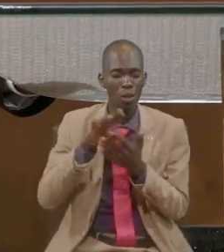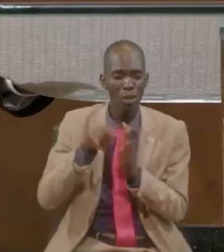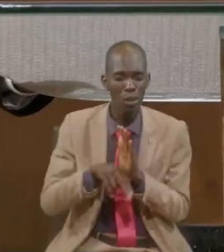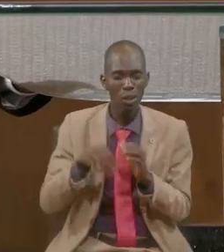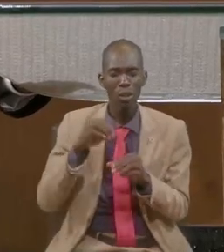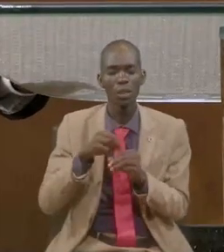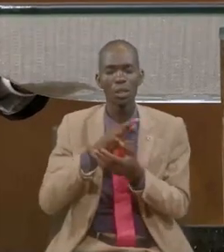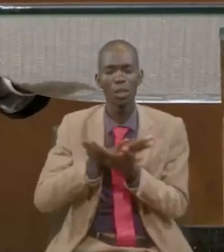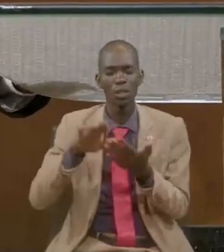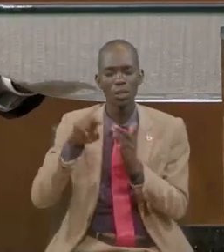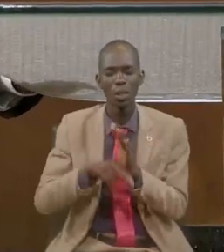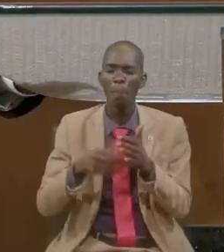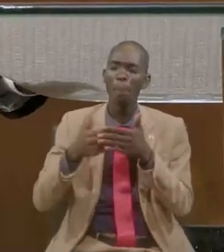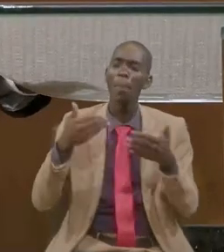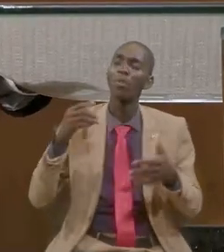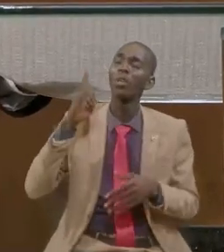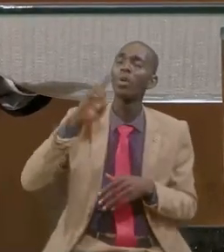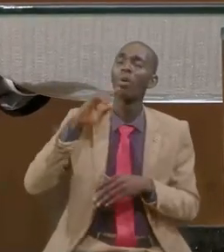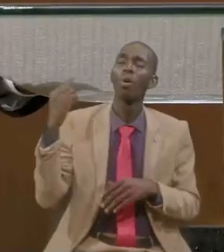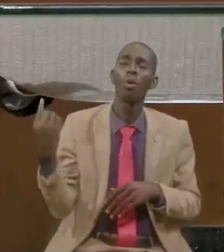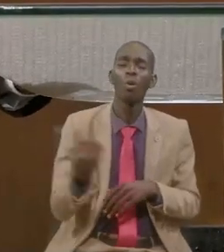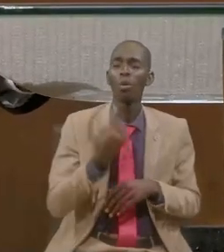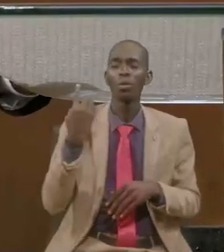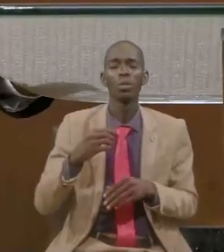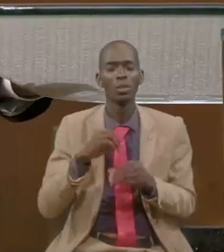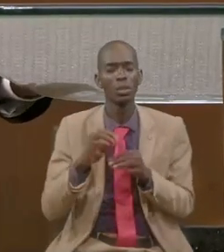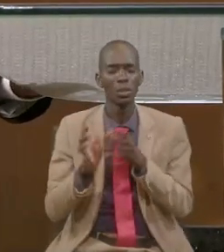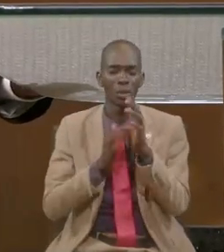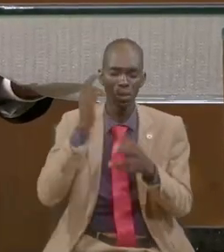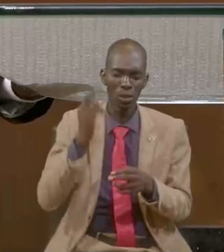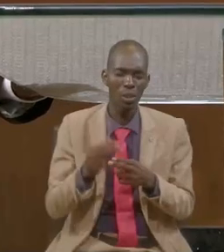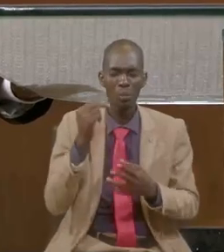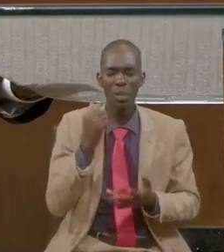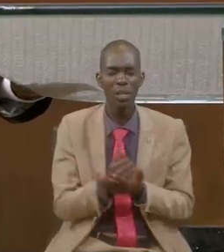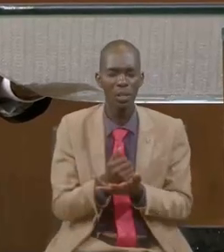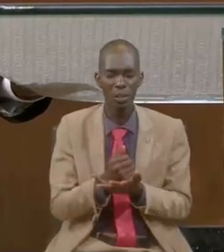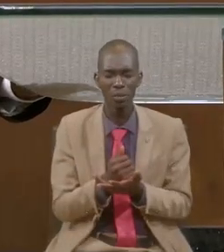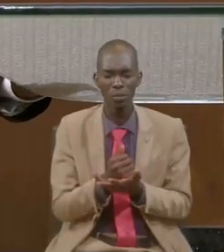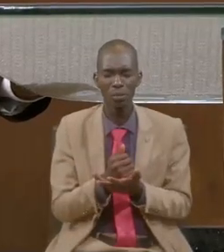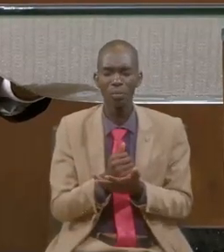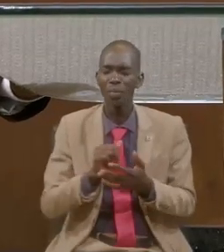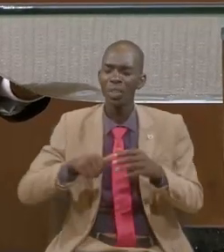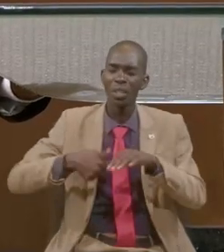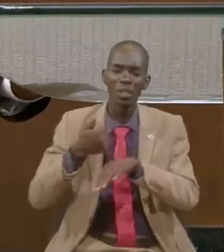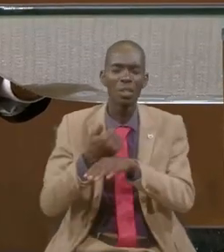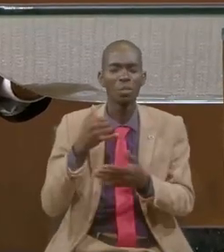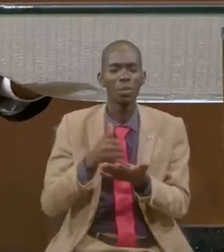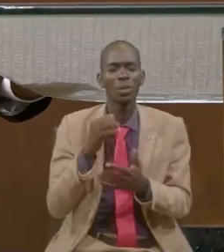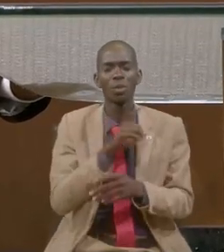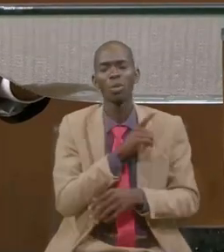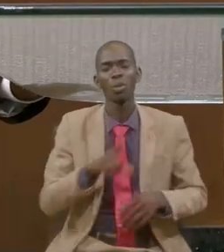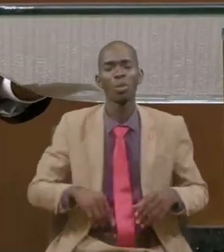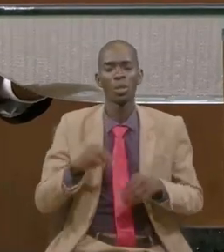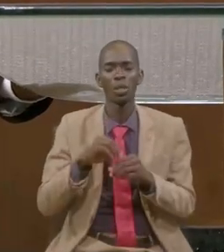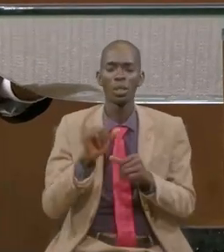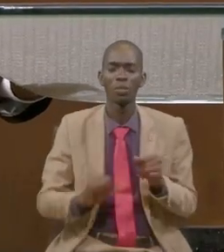mal, mais en vivant notre vie dans la sainteté, dans la justice devant toi, tous les jours de notre vie au nom de Jésus-Christ.